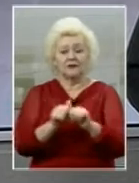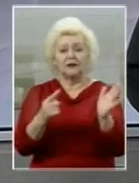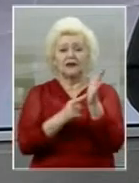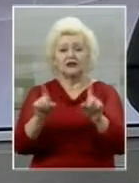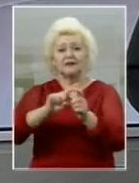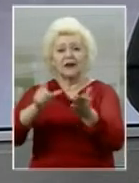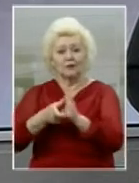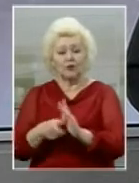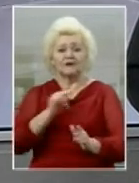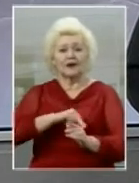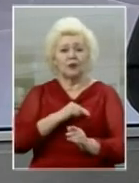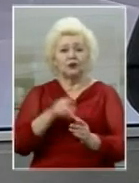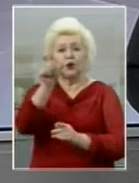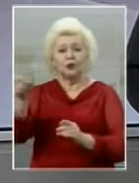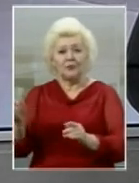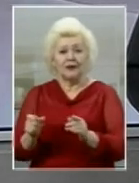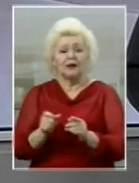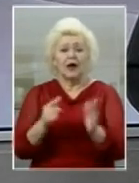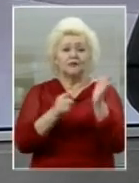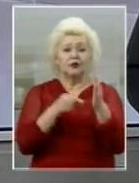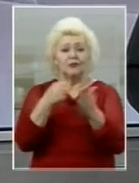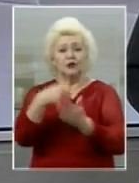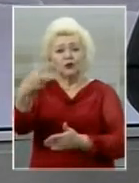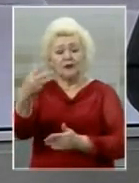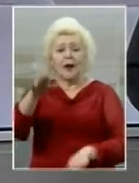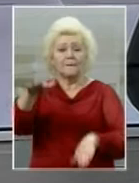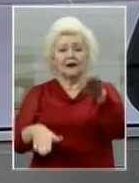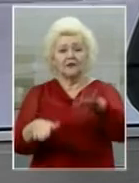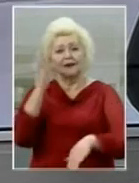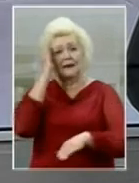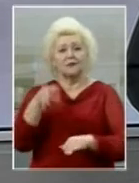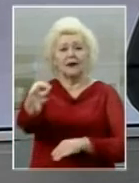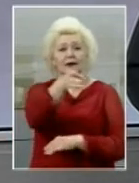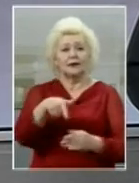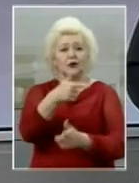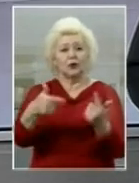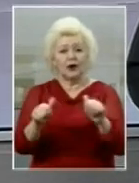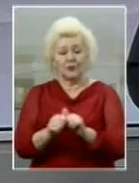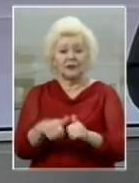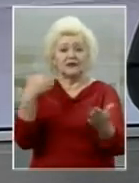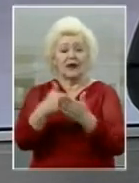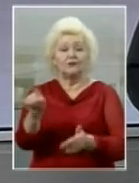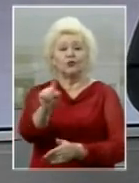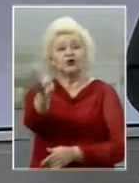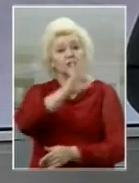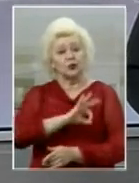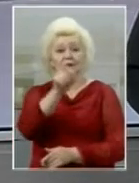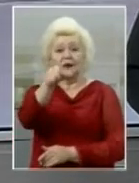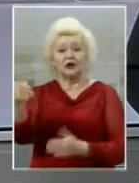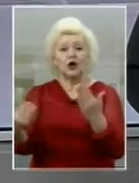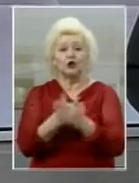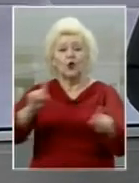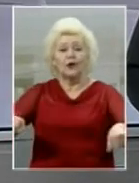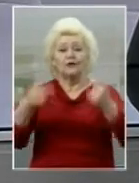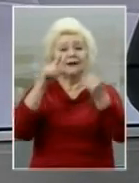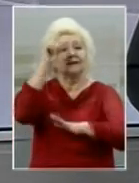обслуговують клієнтів з 8 до 20. Поки це стосується переважно спальних районів міста. А от чи користуються городяни